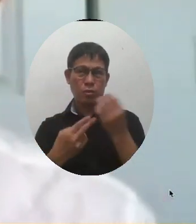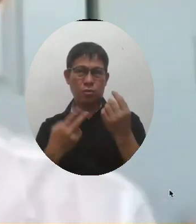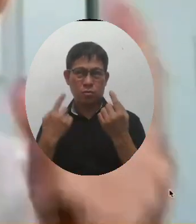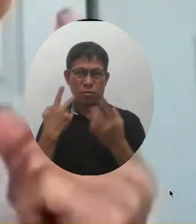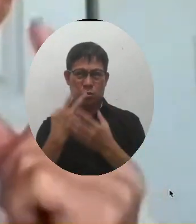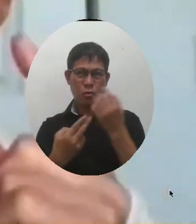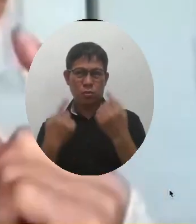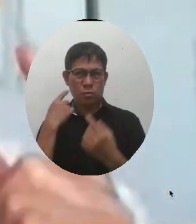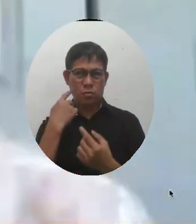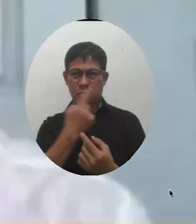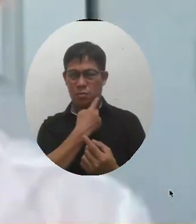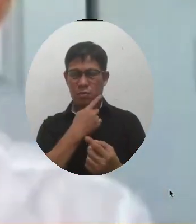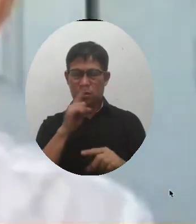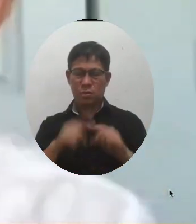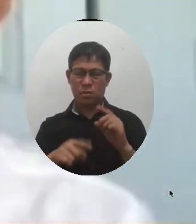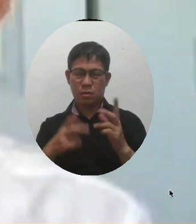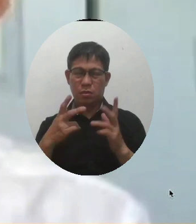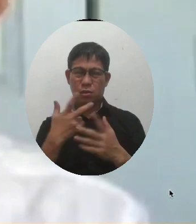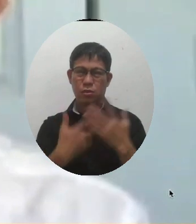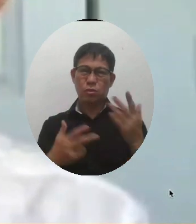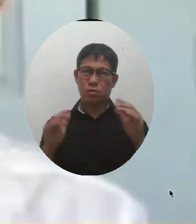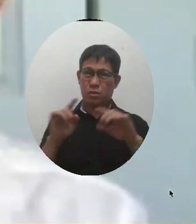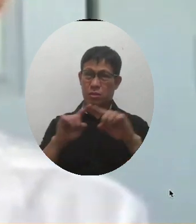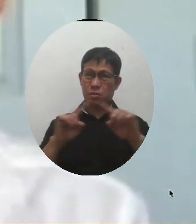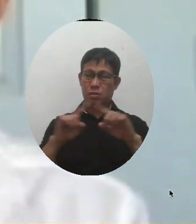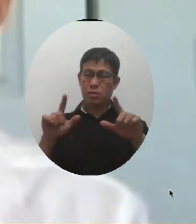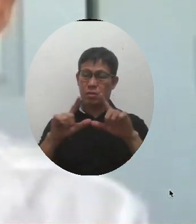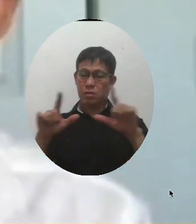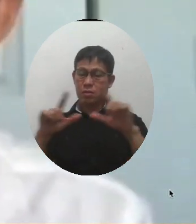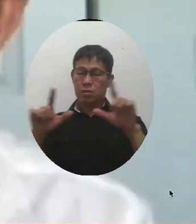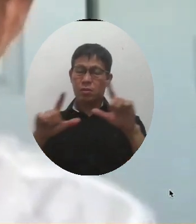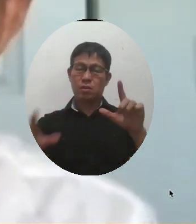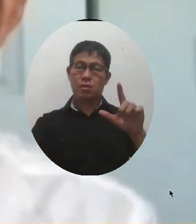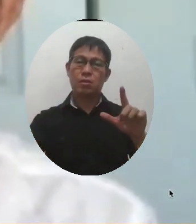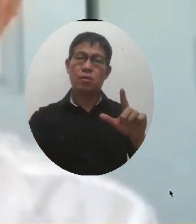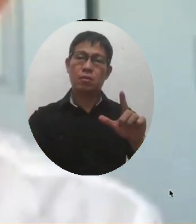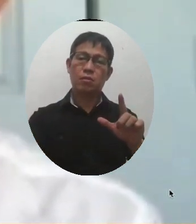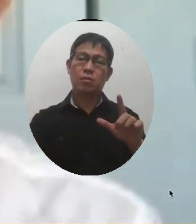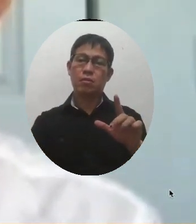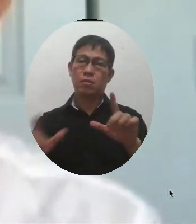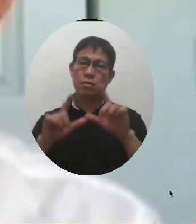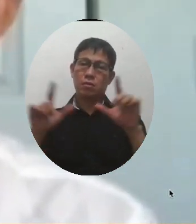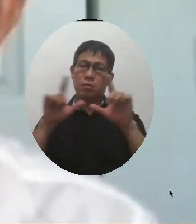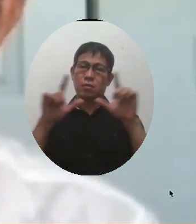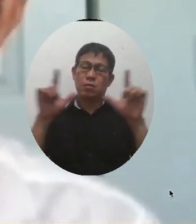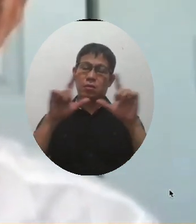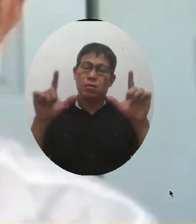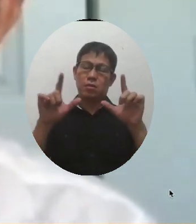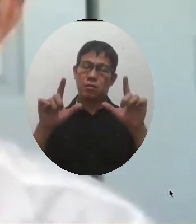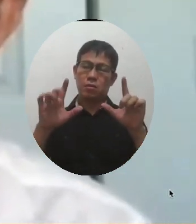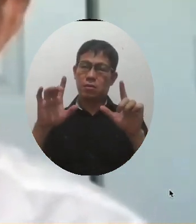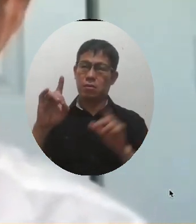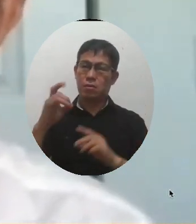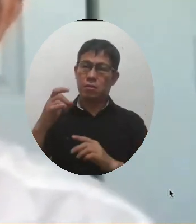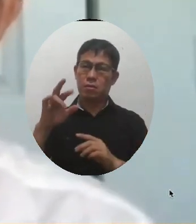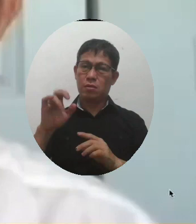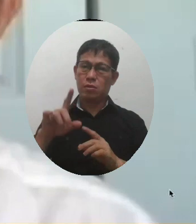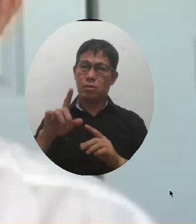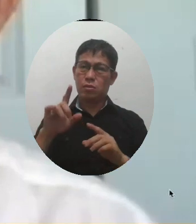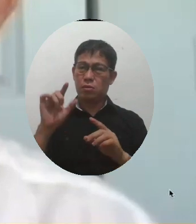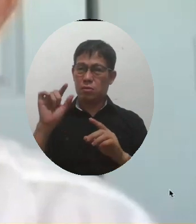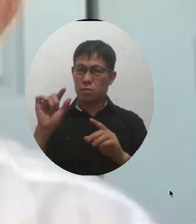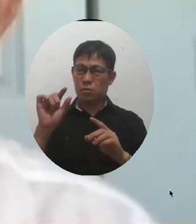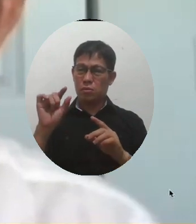unilateral, o magkabilang tenga, bilateral. May mga degrees din yan sa pagkawala ng